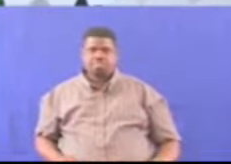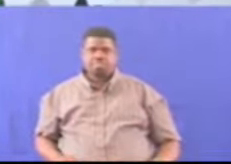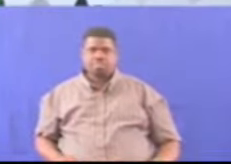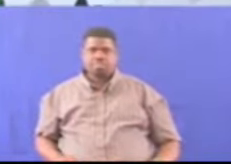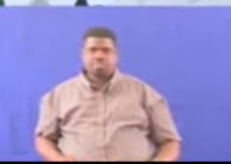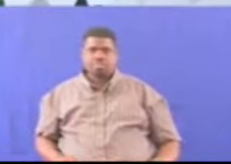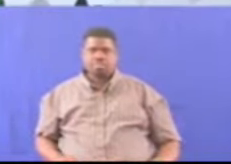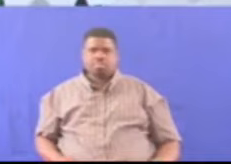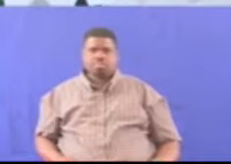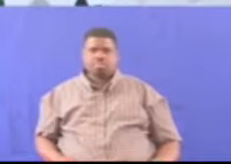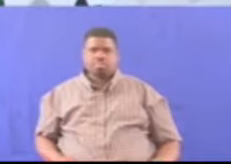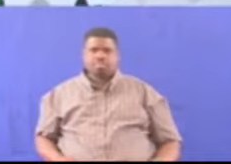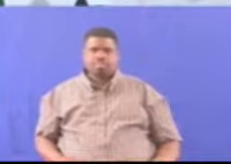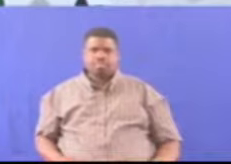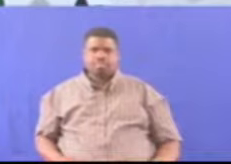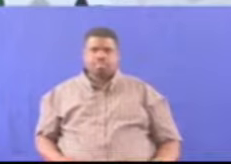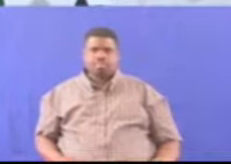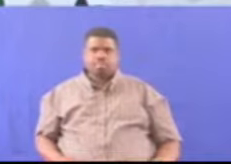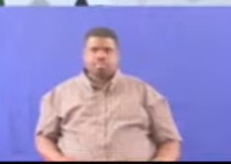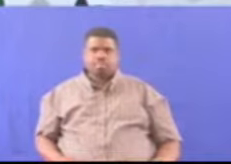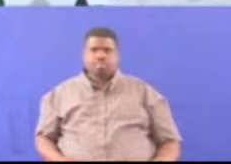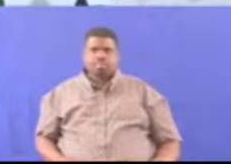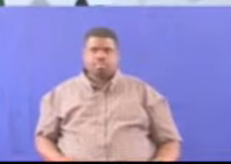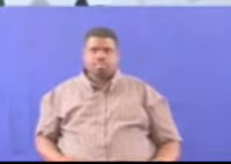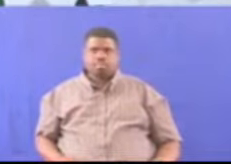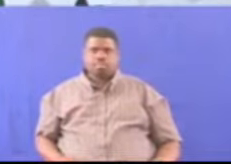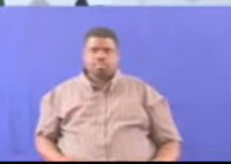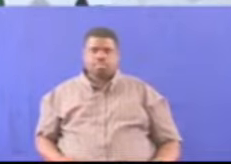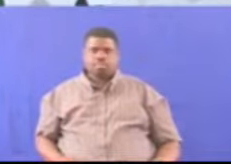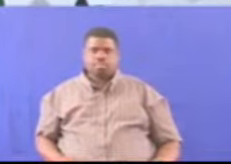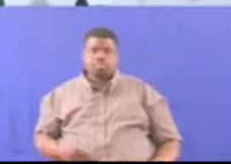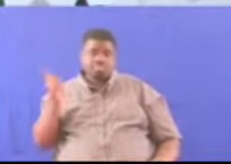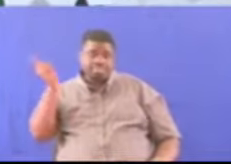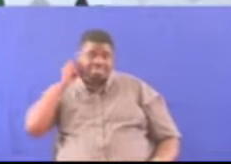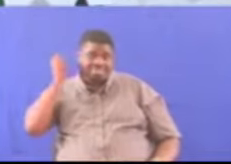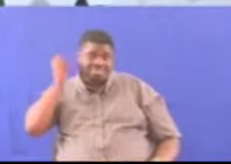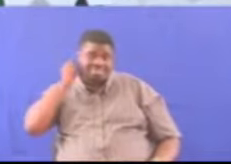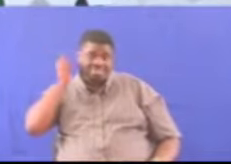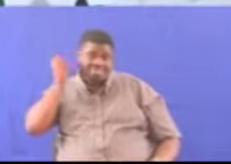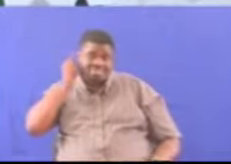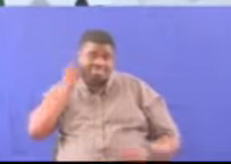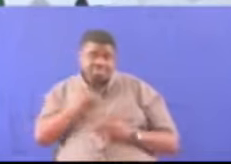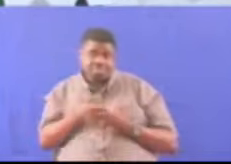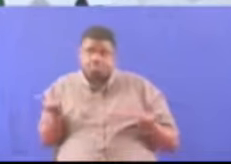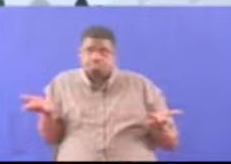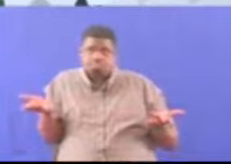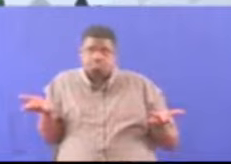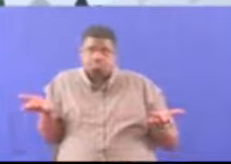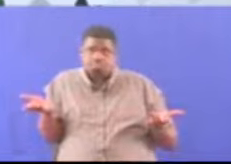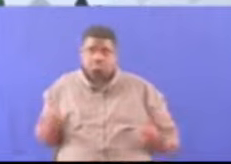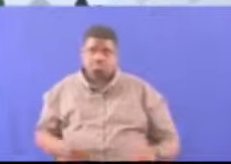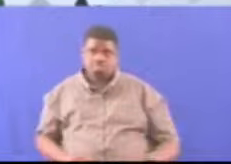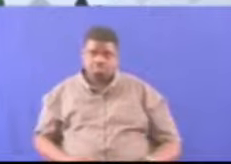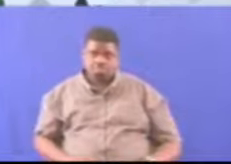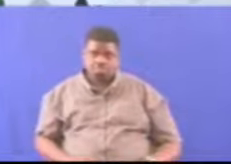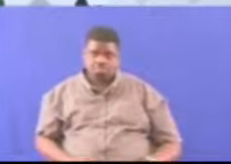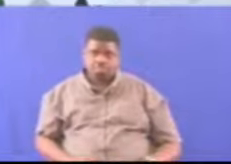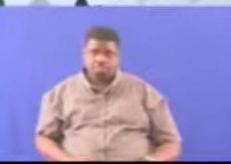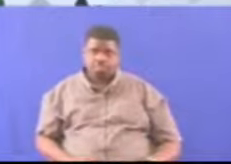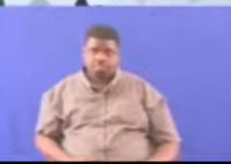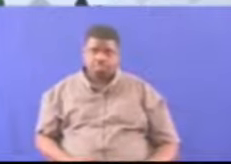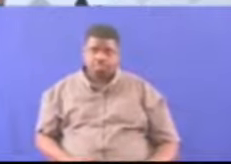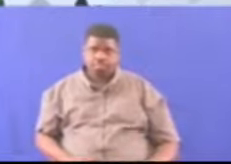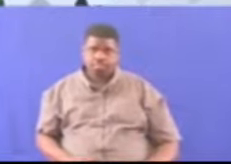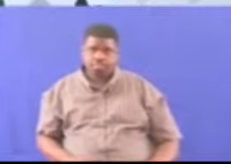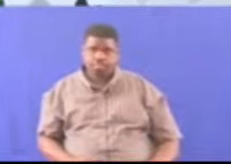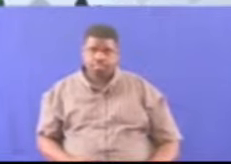Mbeya mjini, umeheshimisha bunge la Tanzania, umeheshimisha Tanzania, umeheshimisha